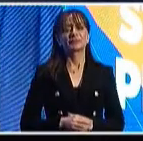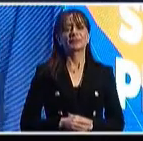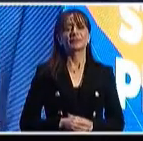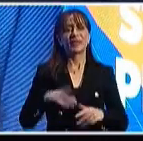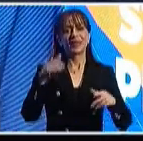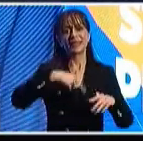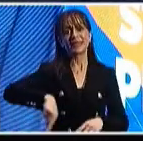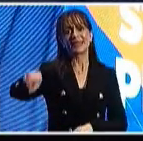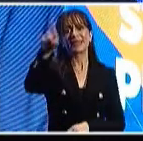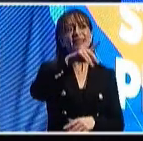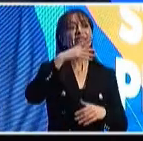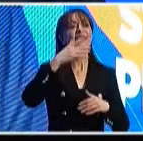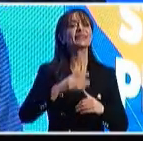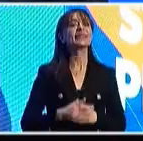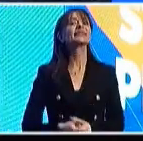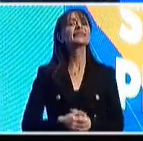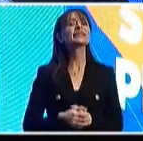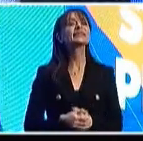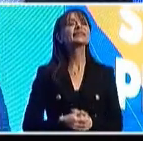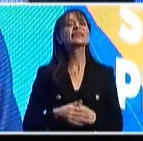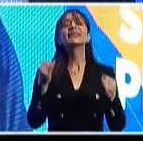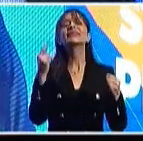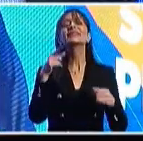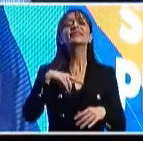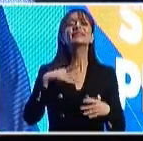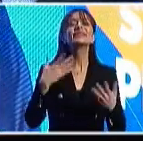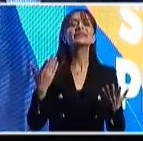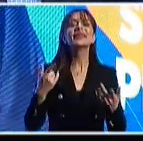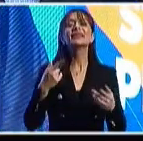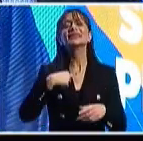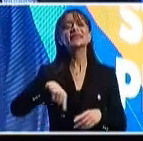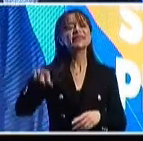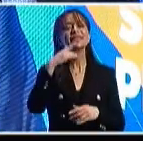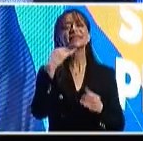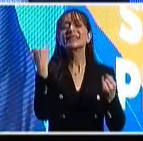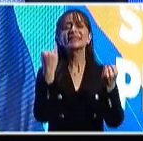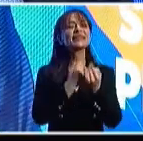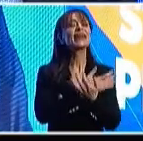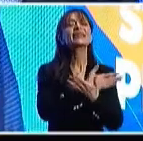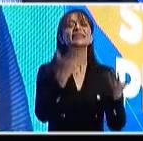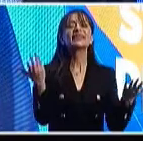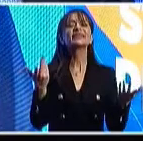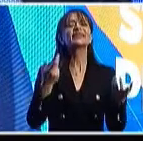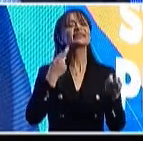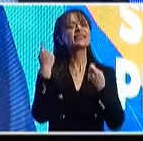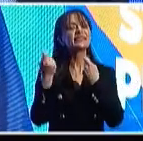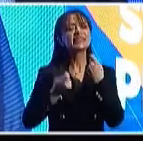siz bizim liyakatli kardeşlerimizi, kadroları işten çıkarırsanız,